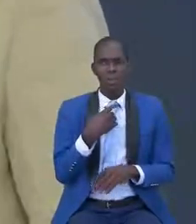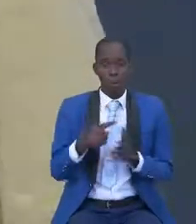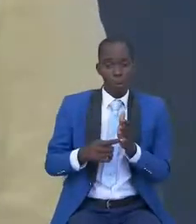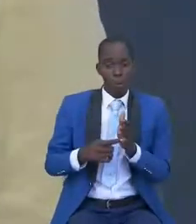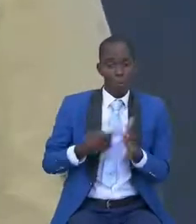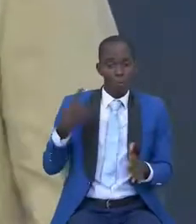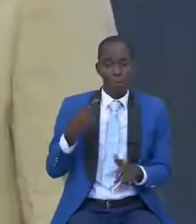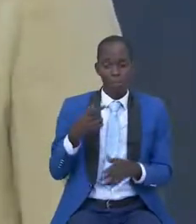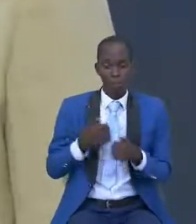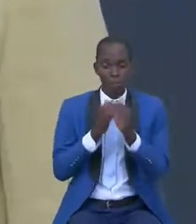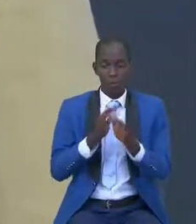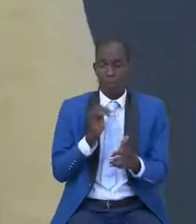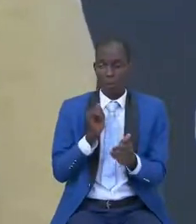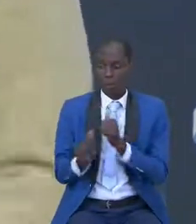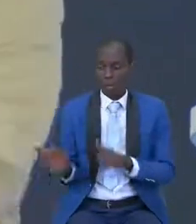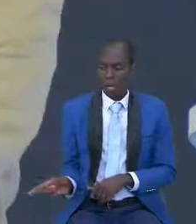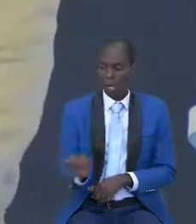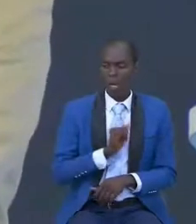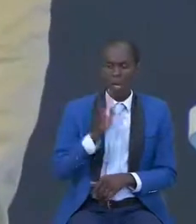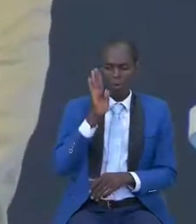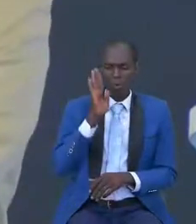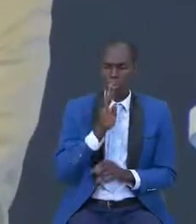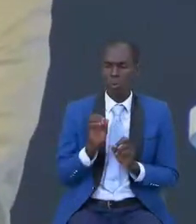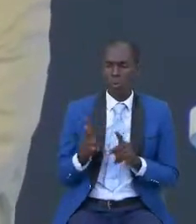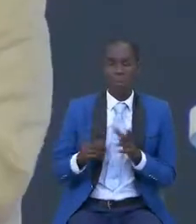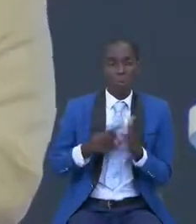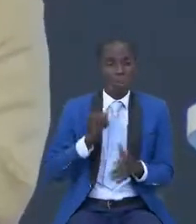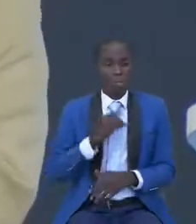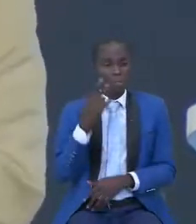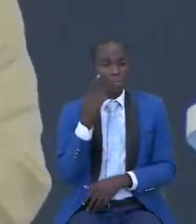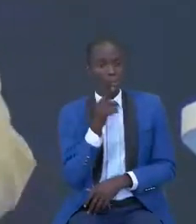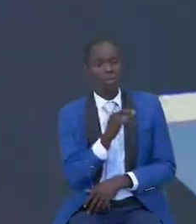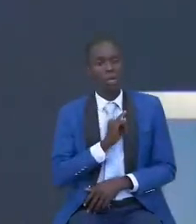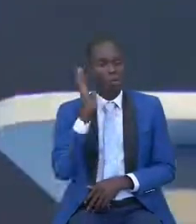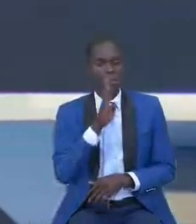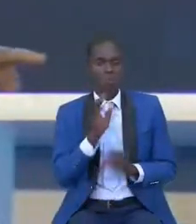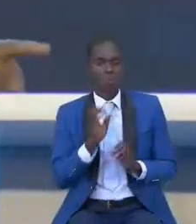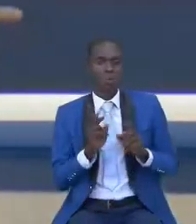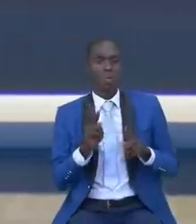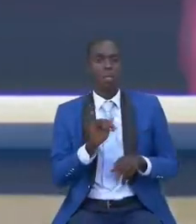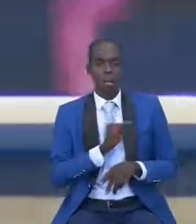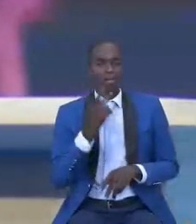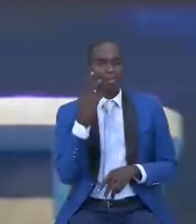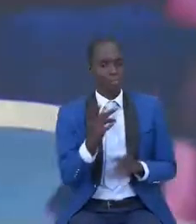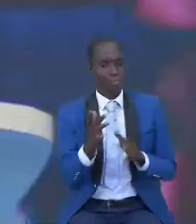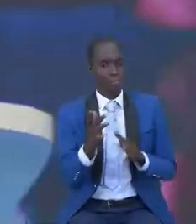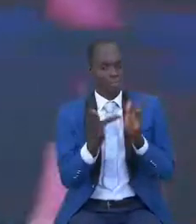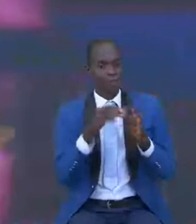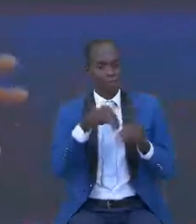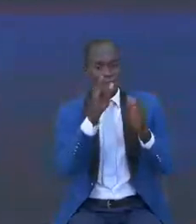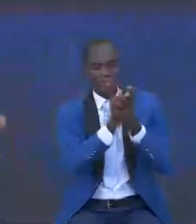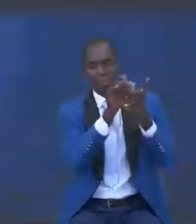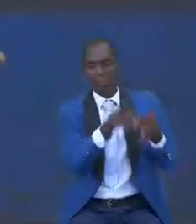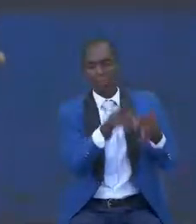envoyés. Une fois qu'il passe, je serai guéri. Une fois que je le vois, je serai